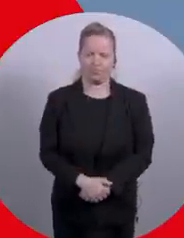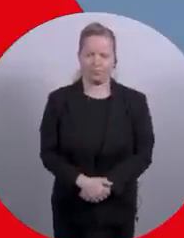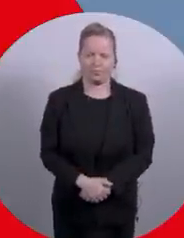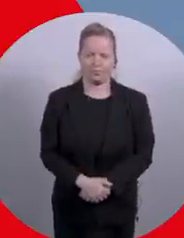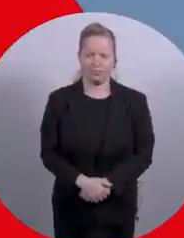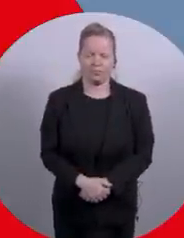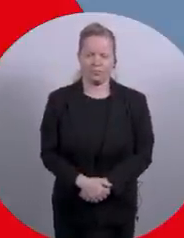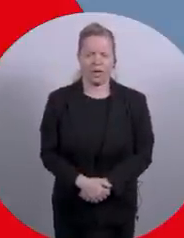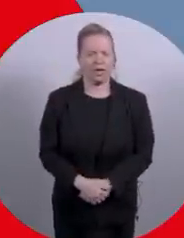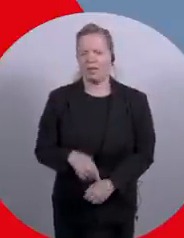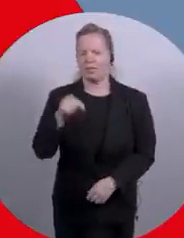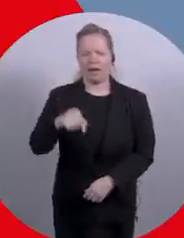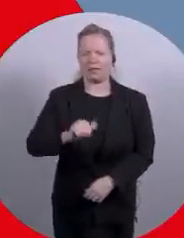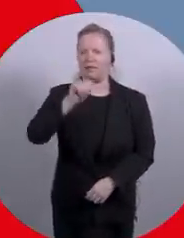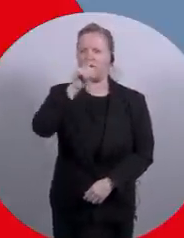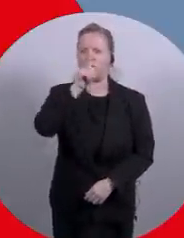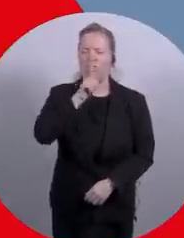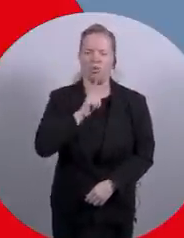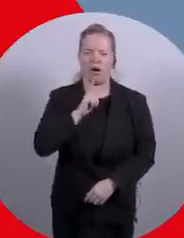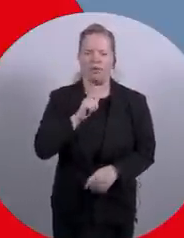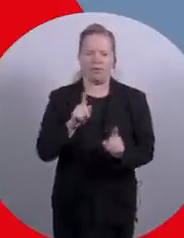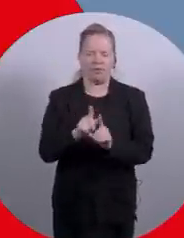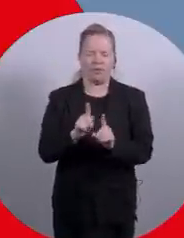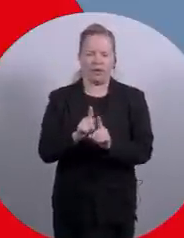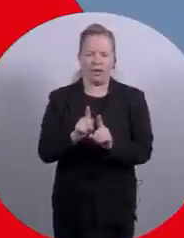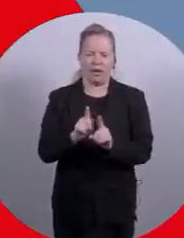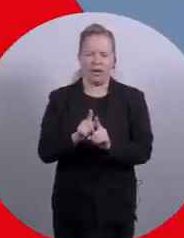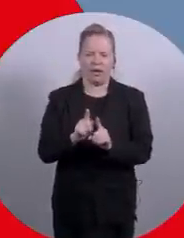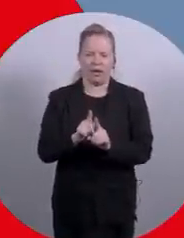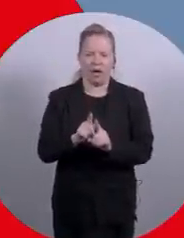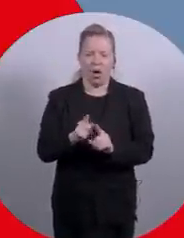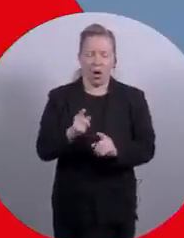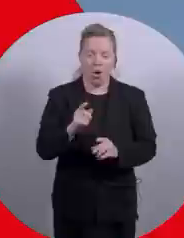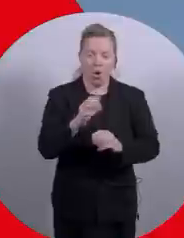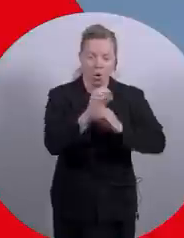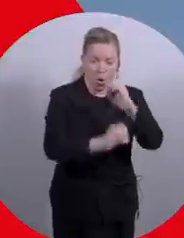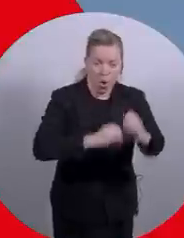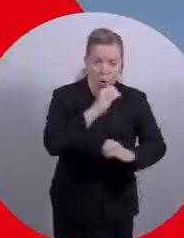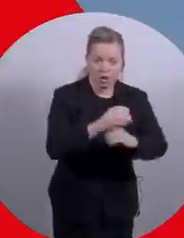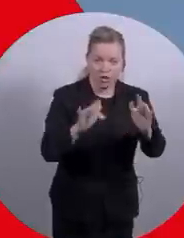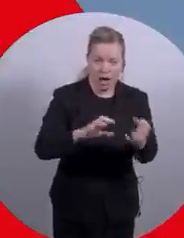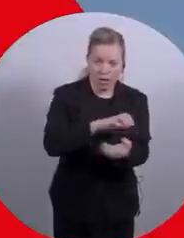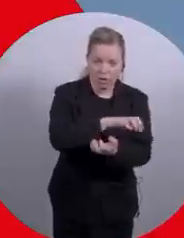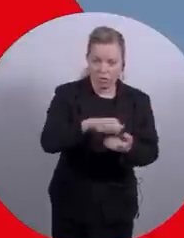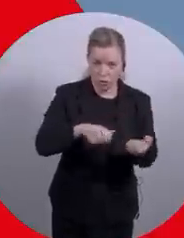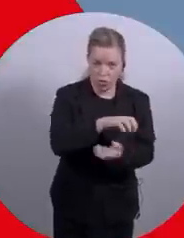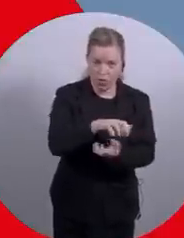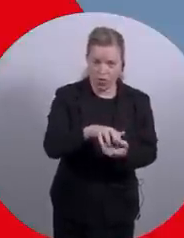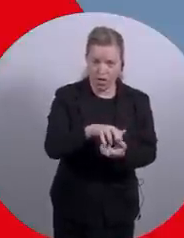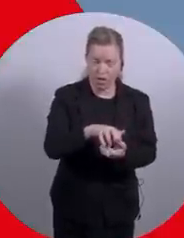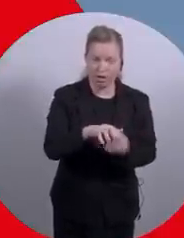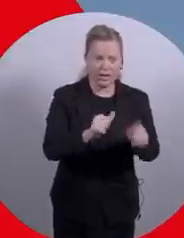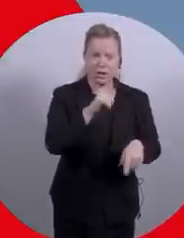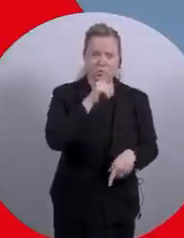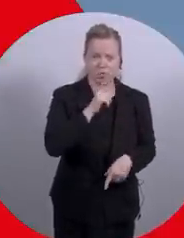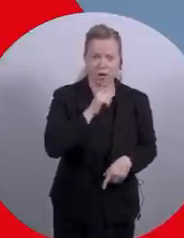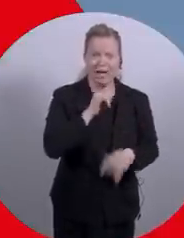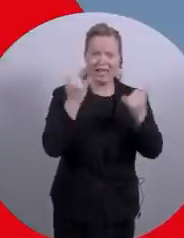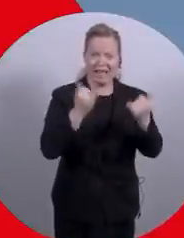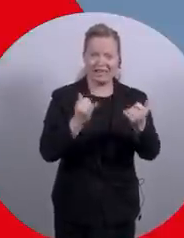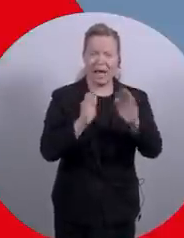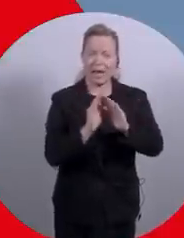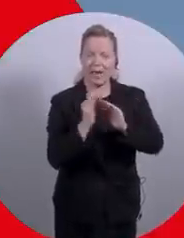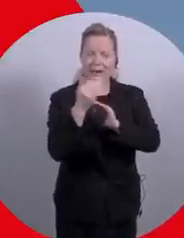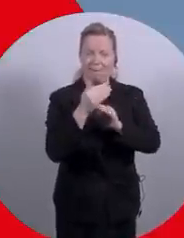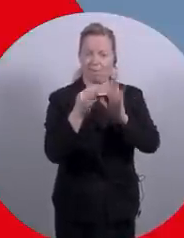das ist nicht nur es ist nicht nur ökologische Katastrophe was da passiert wenn wir wissen dass die Kipppunkte bereits